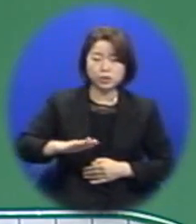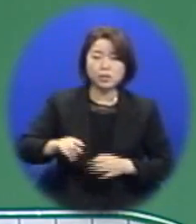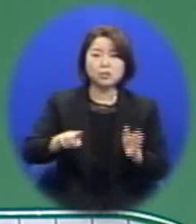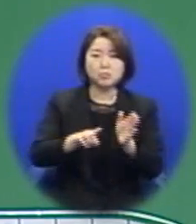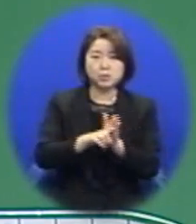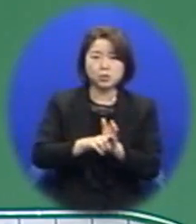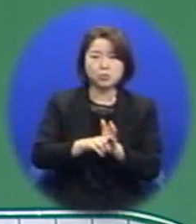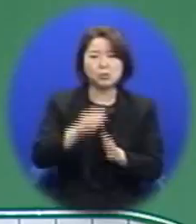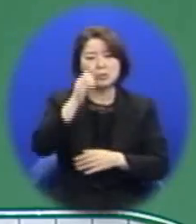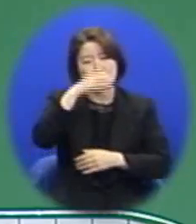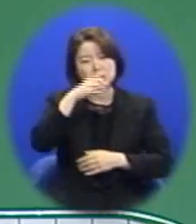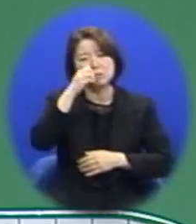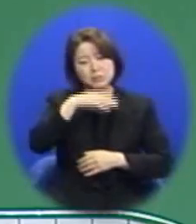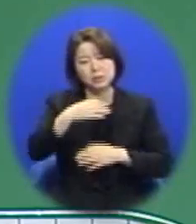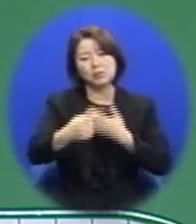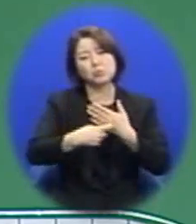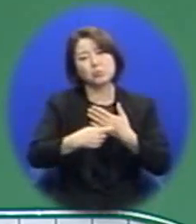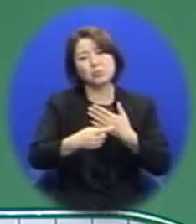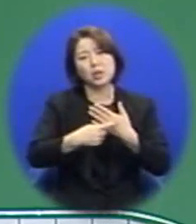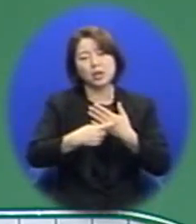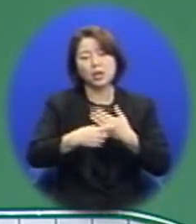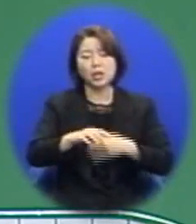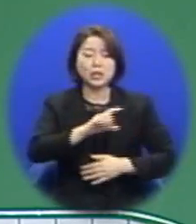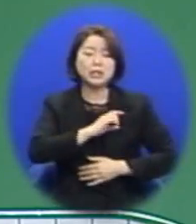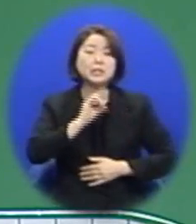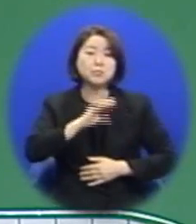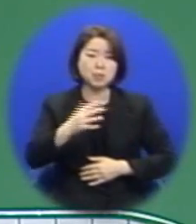그저 형식적인 믿음, 이름만 가진 믿음이면